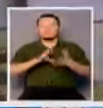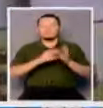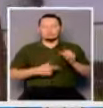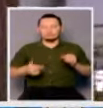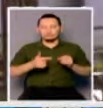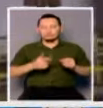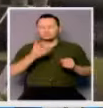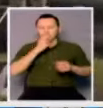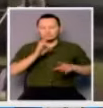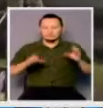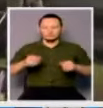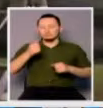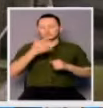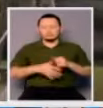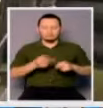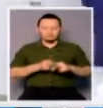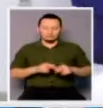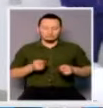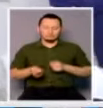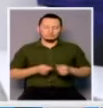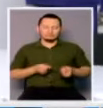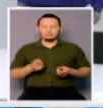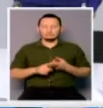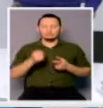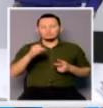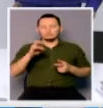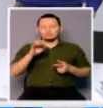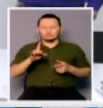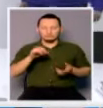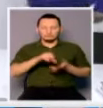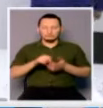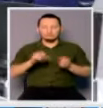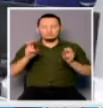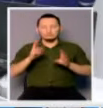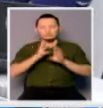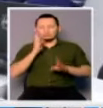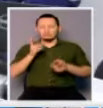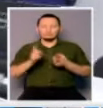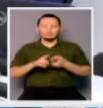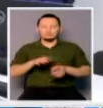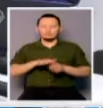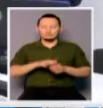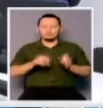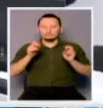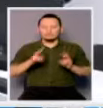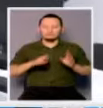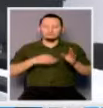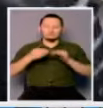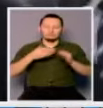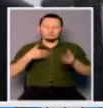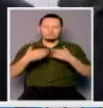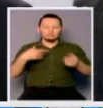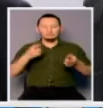Атыраускую теплоэлектроцентраль. Руководитель учреждения Айвар Рахманов, в свою очередь, ознакомил вице-министра с работой центра и поделился планами